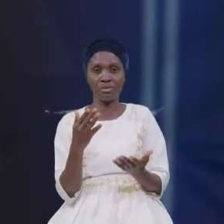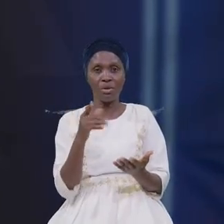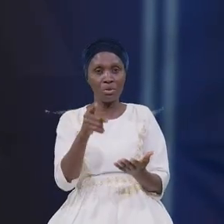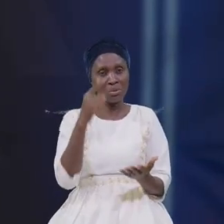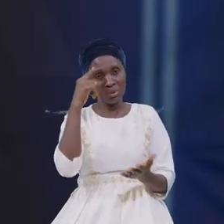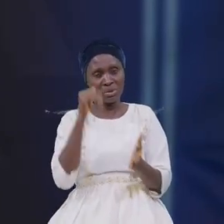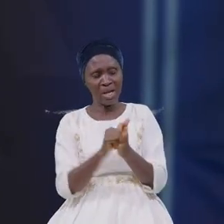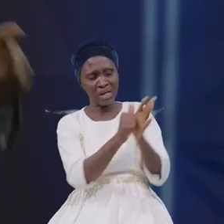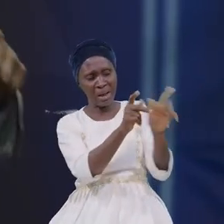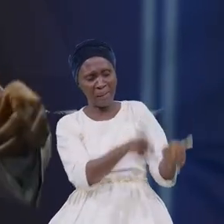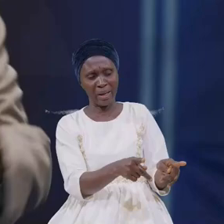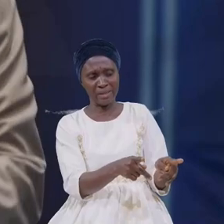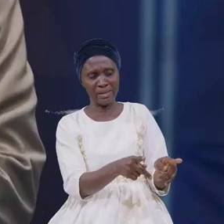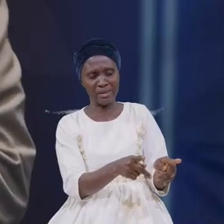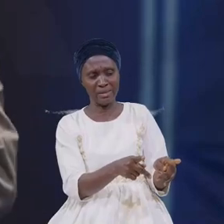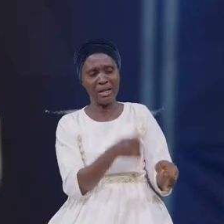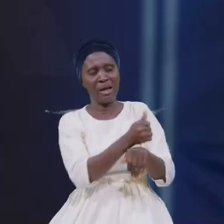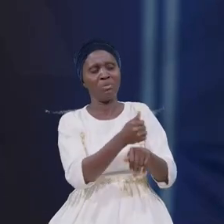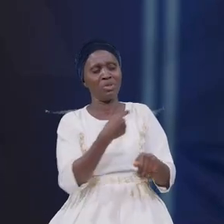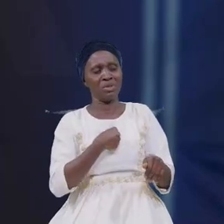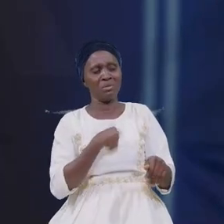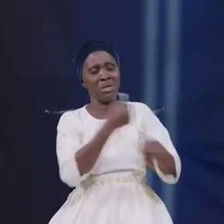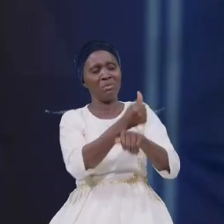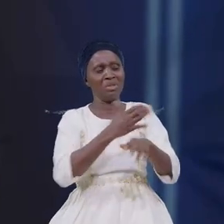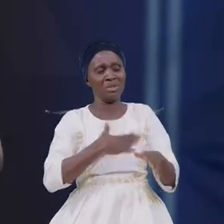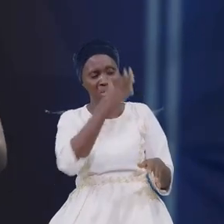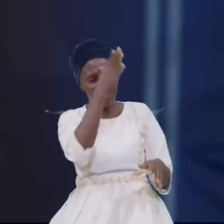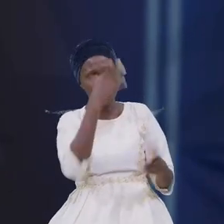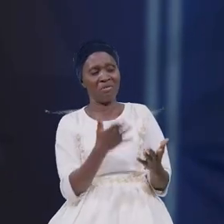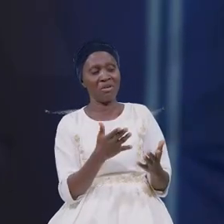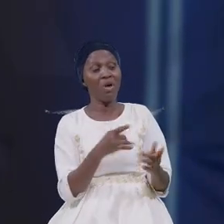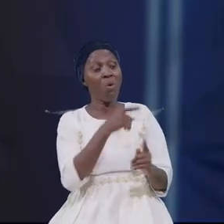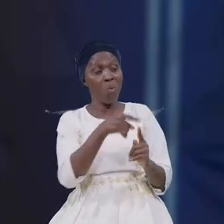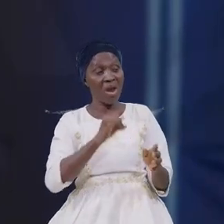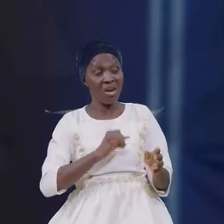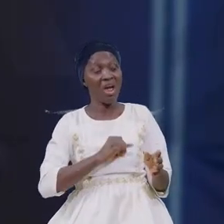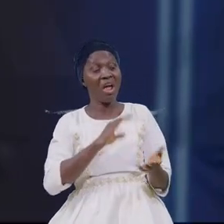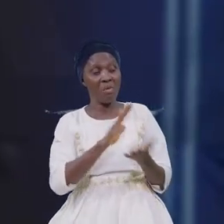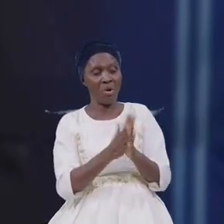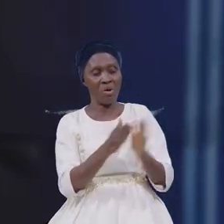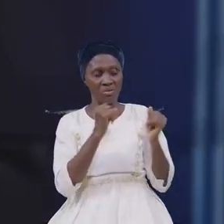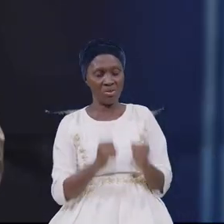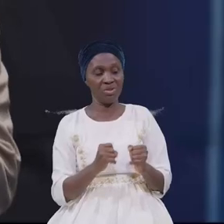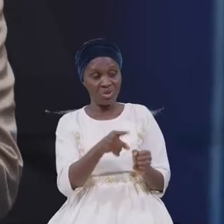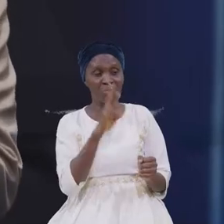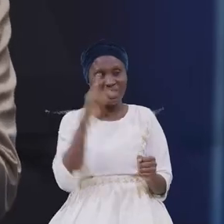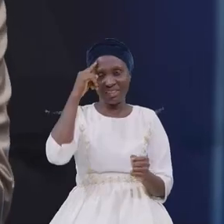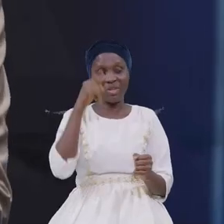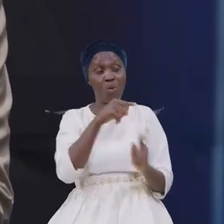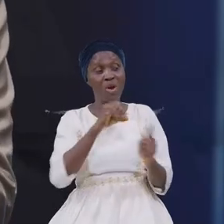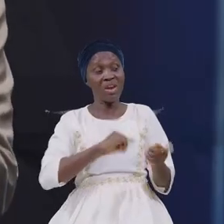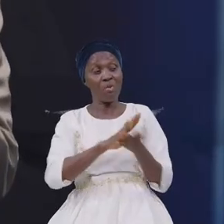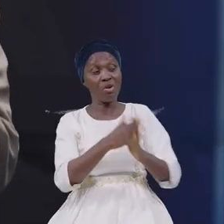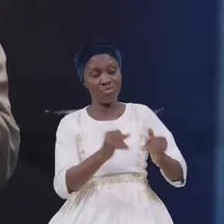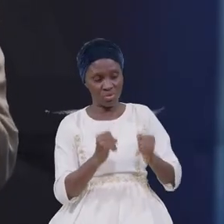du mal, la personne m'a insulté, il a insulté mon père lorsque je deviendrai fort. Alors, vous pensez à cela, lui va voir comment